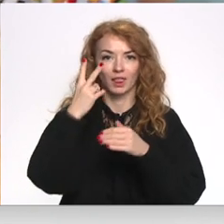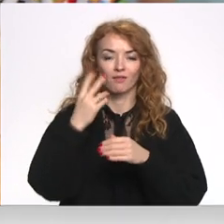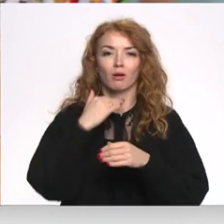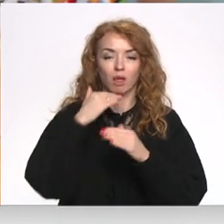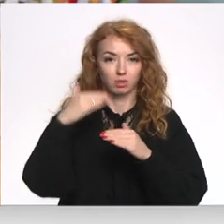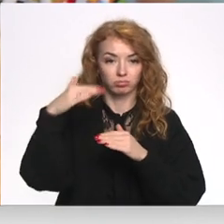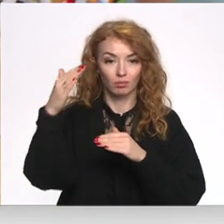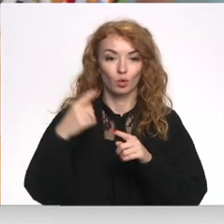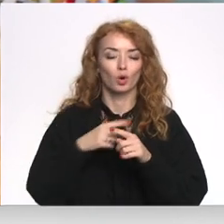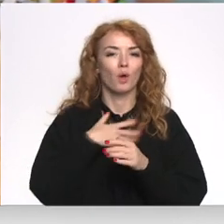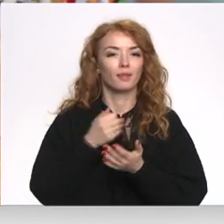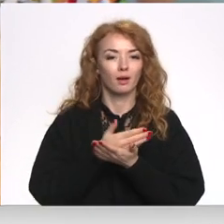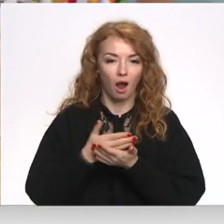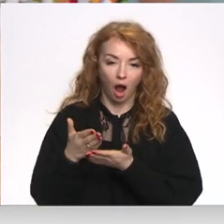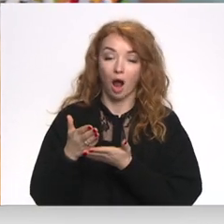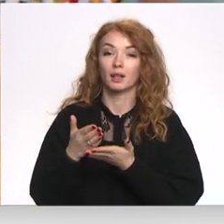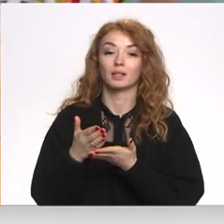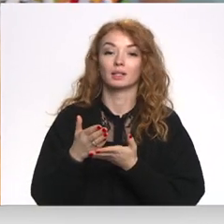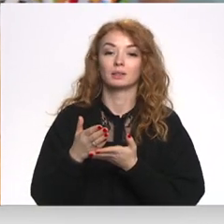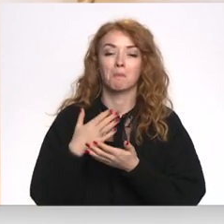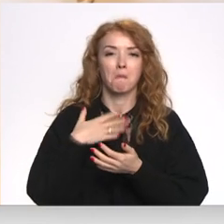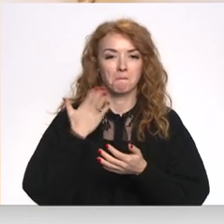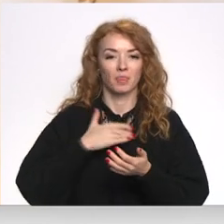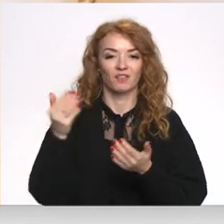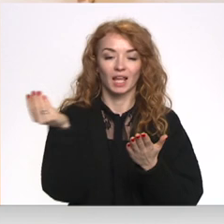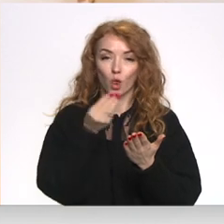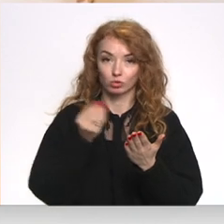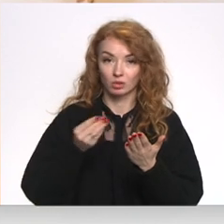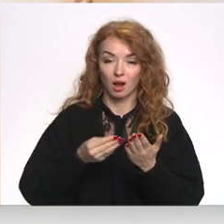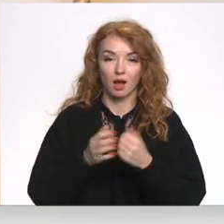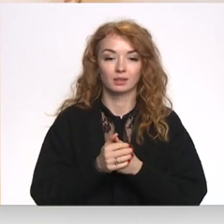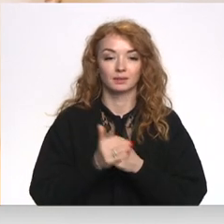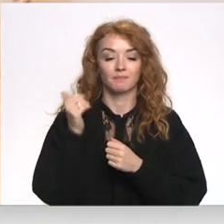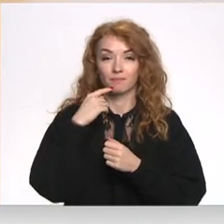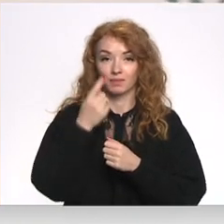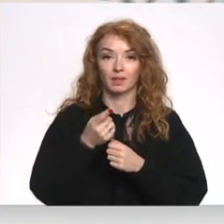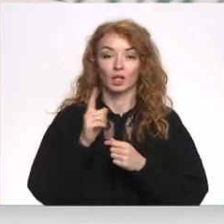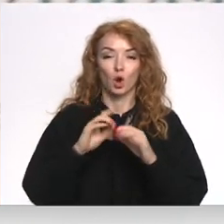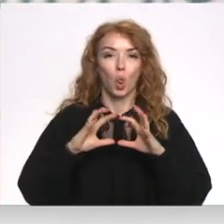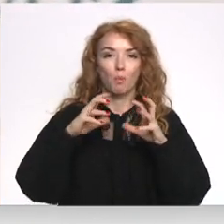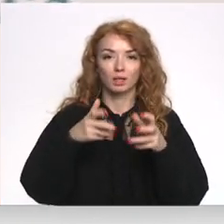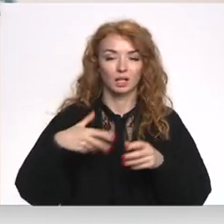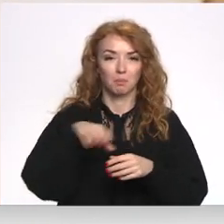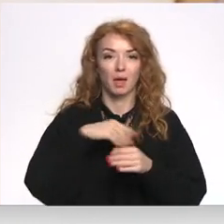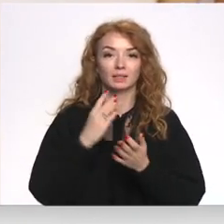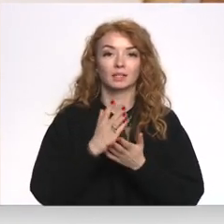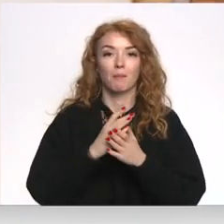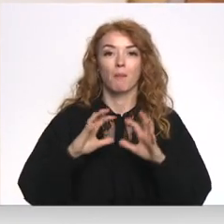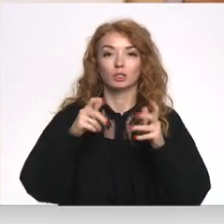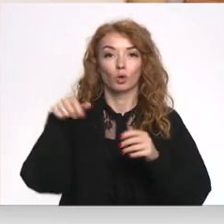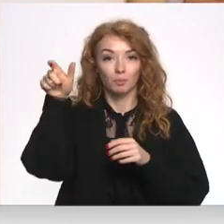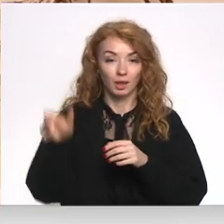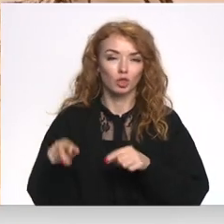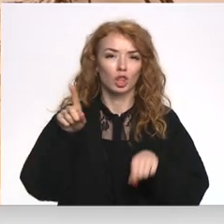bija kārtīgs, man ļoti patika viņa ilustrācijas. Kad ir globalizācija, kad mēs visi esam pasaules pilsoņi,